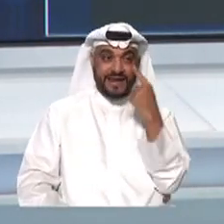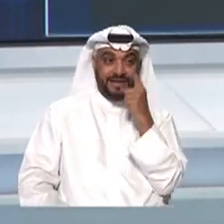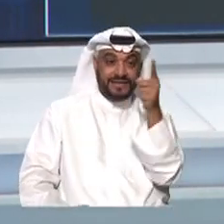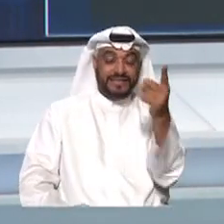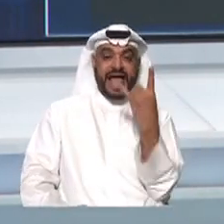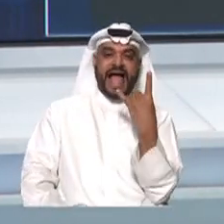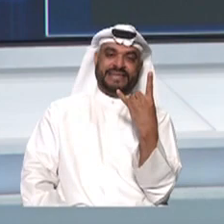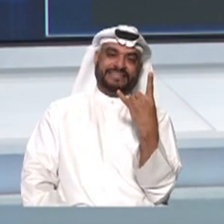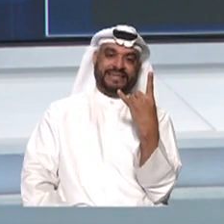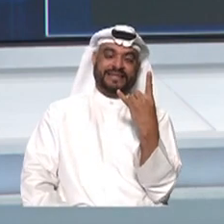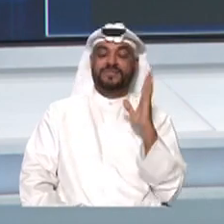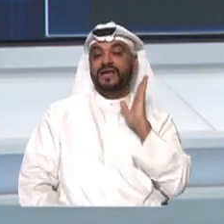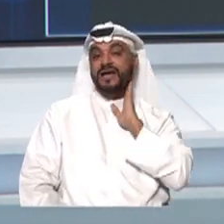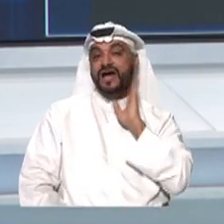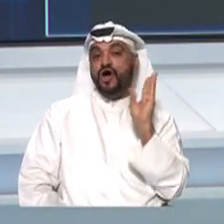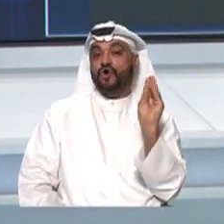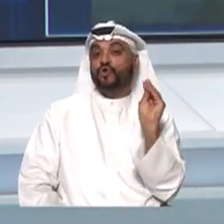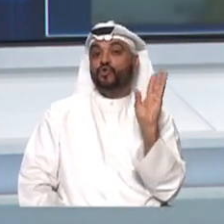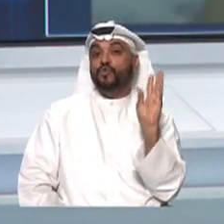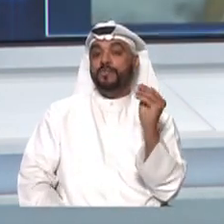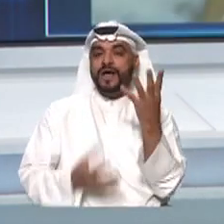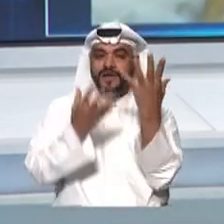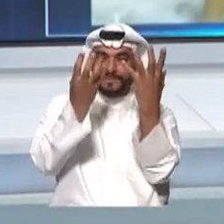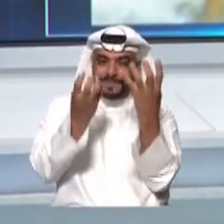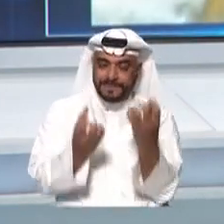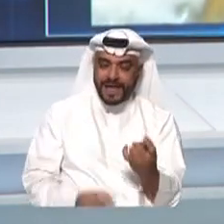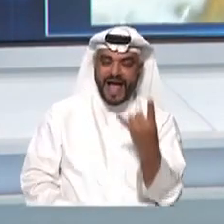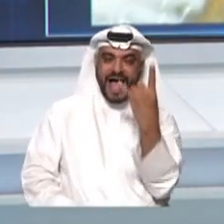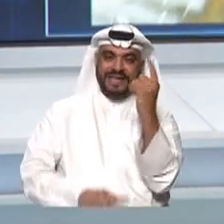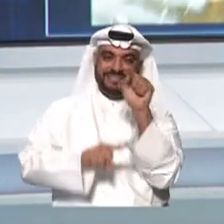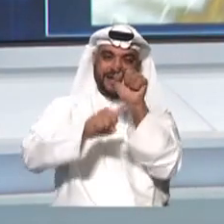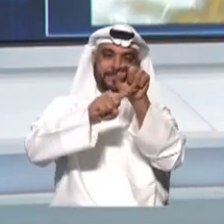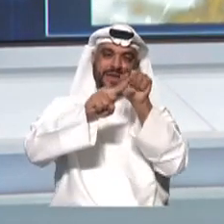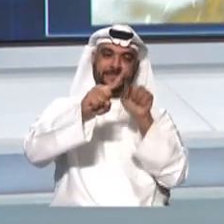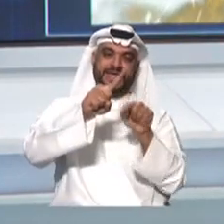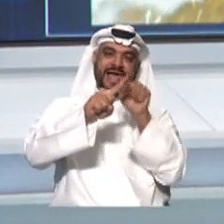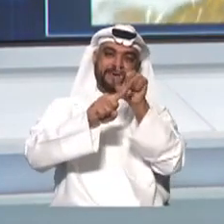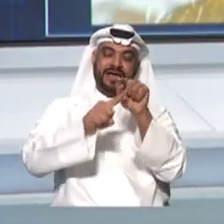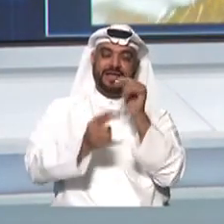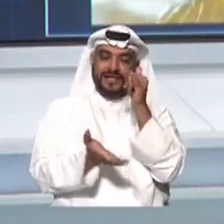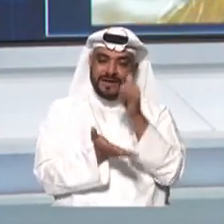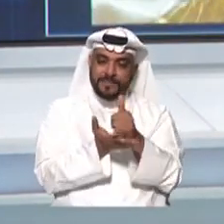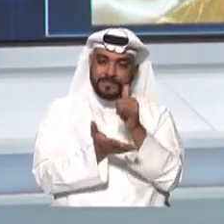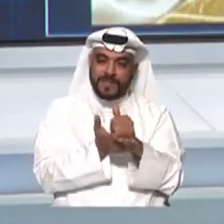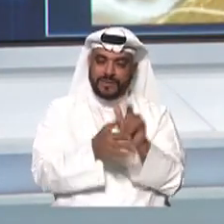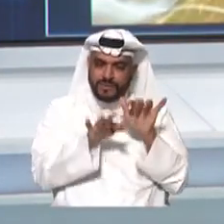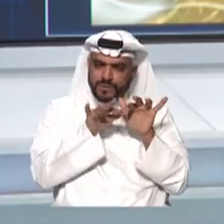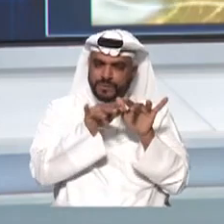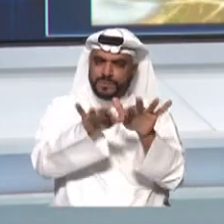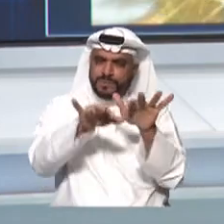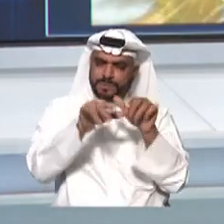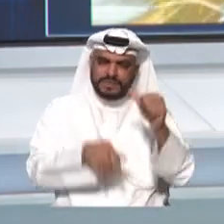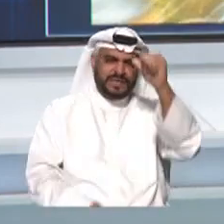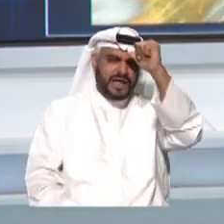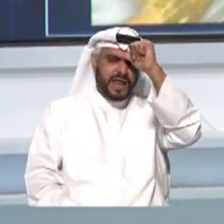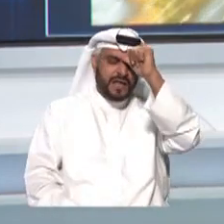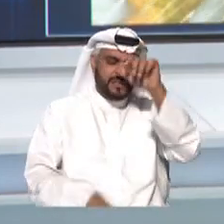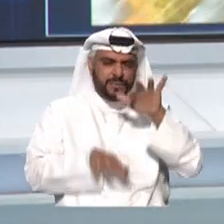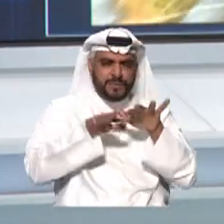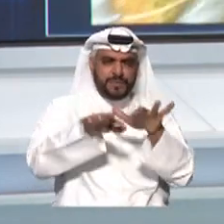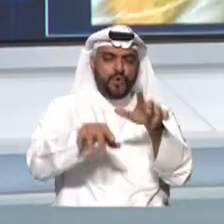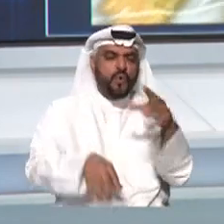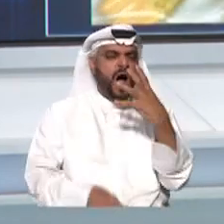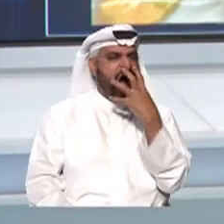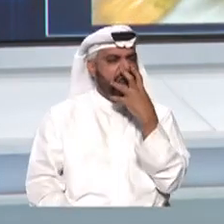متدنية 13% و10 كيلومتر للرؤية الأفقية. امتداد منخفض جوي أيضا مسبب تحول الرياح إلى